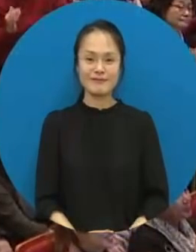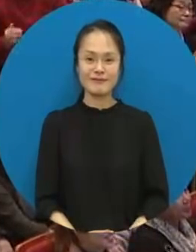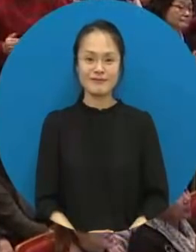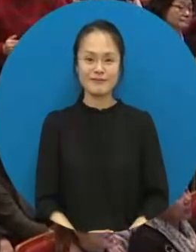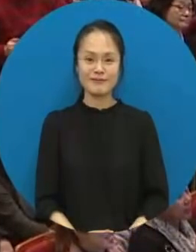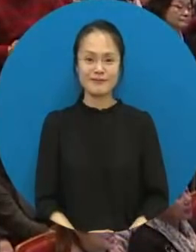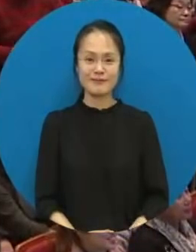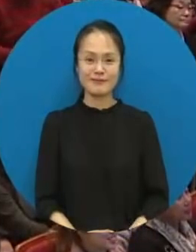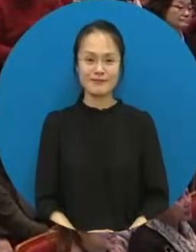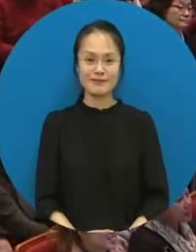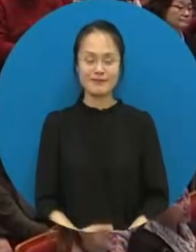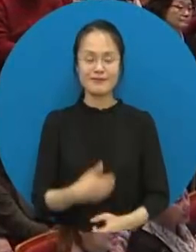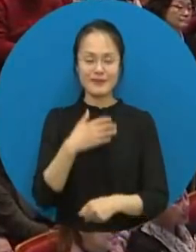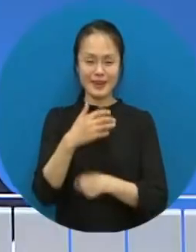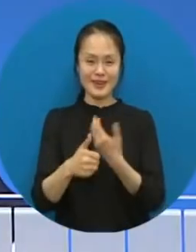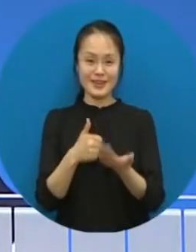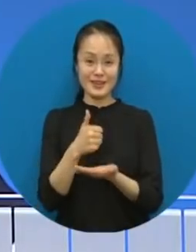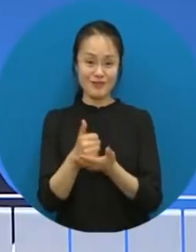하나님은 그렇게 하십니다.